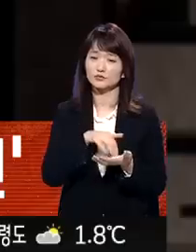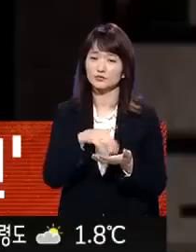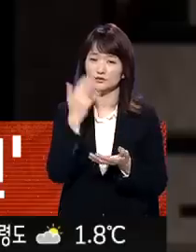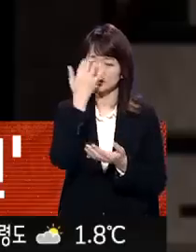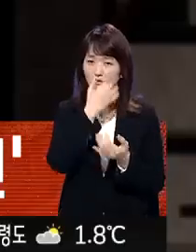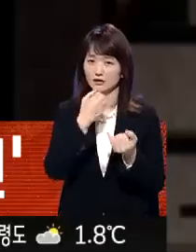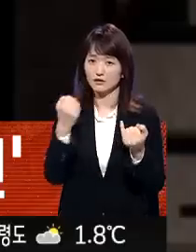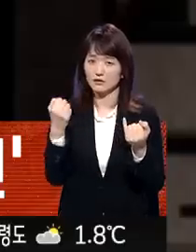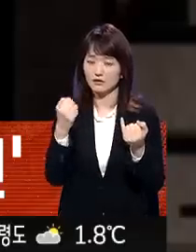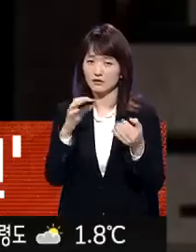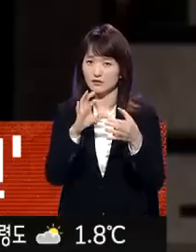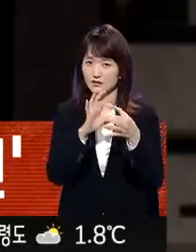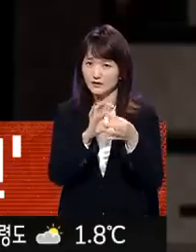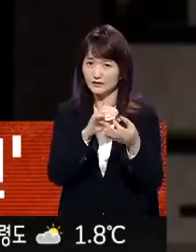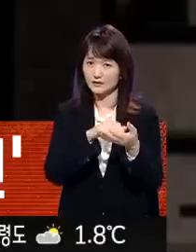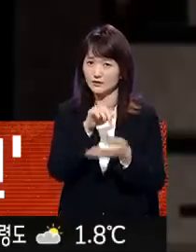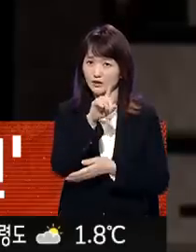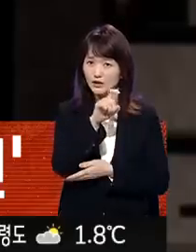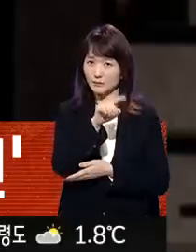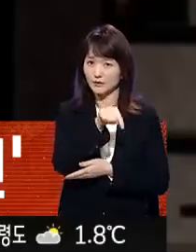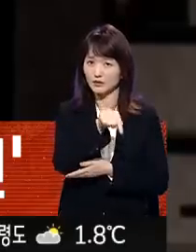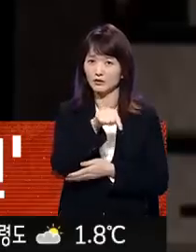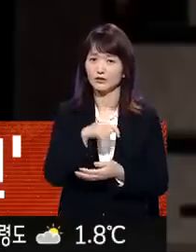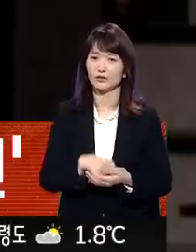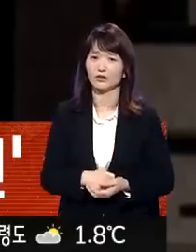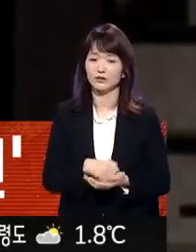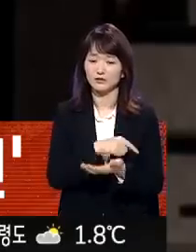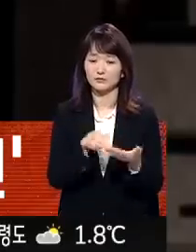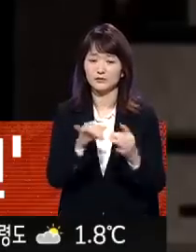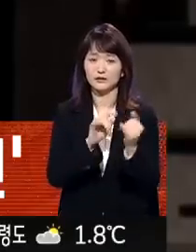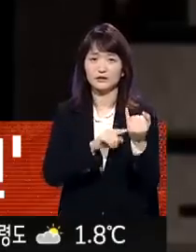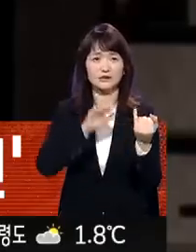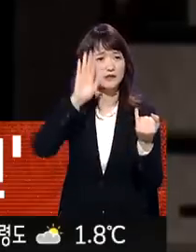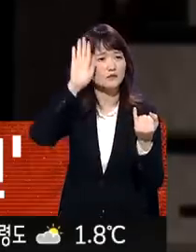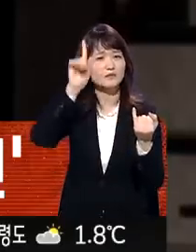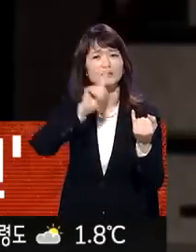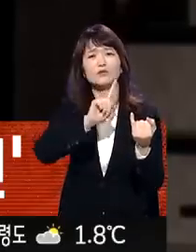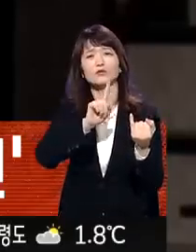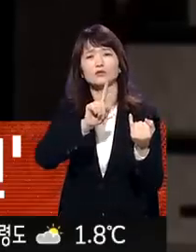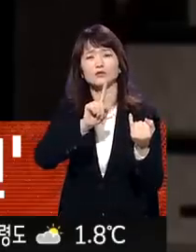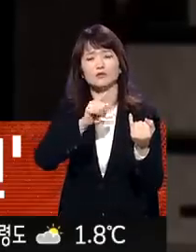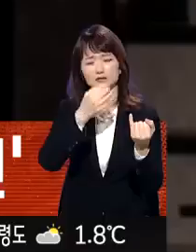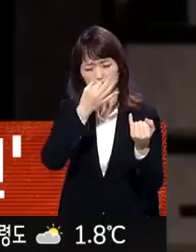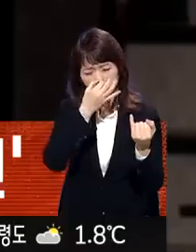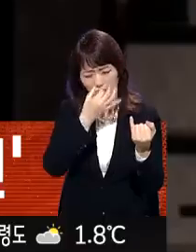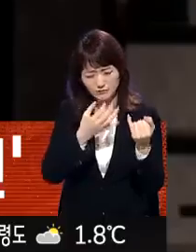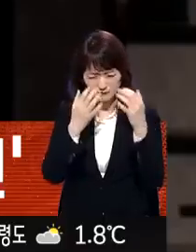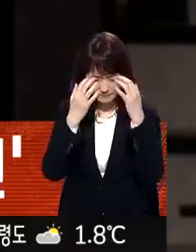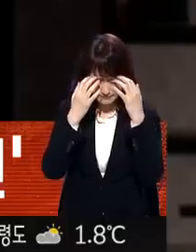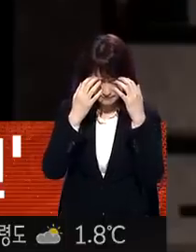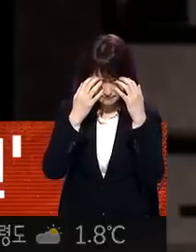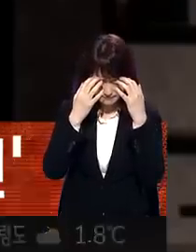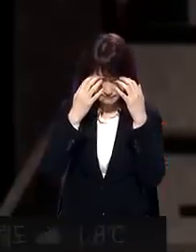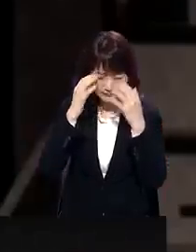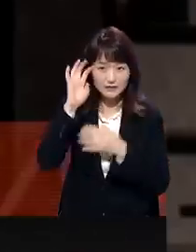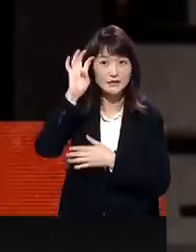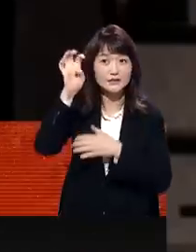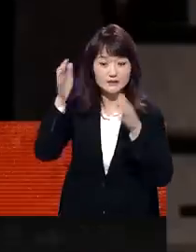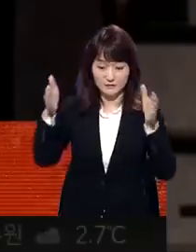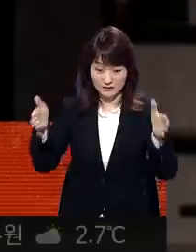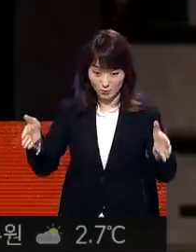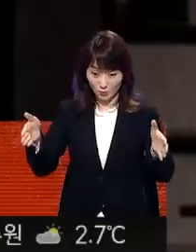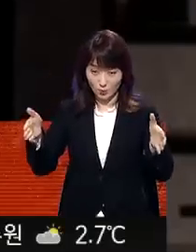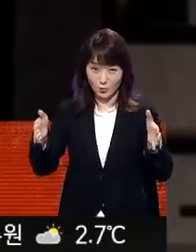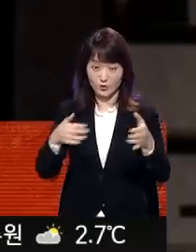했는데 시청자 여러분 숫자 11번 생각해 보십시오. 그 피해자의 미래는 얼마만큼 많이 지워졌겠습니까? 40일 동안 했답니다.